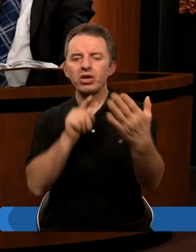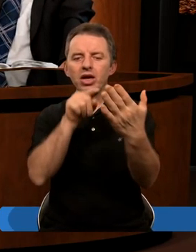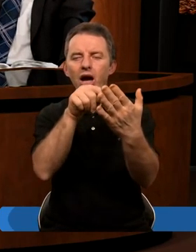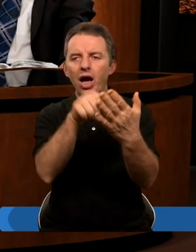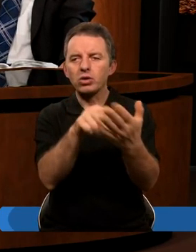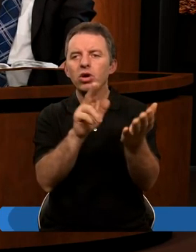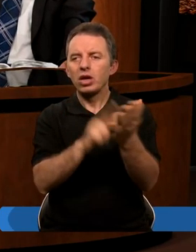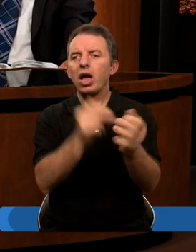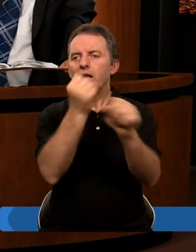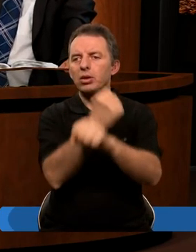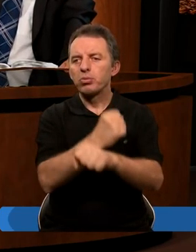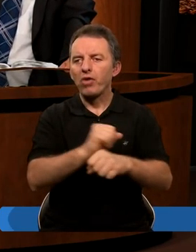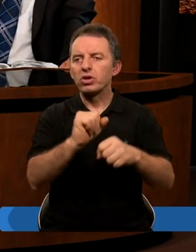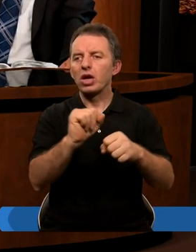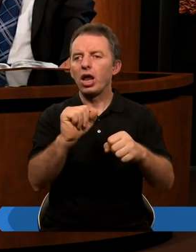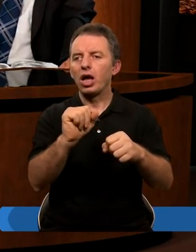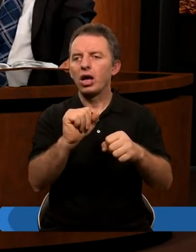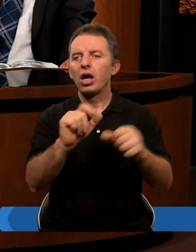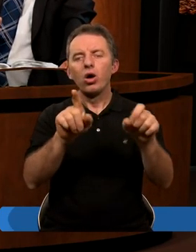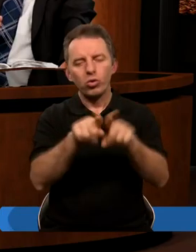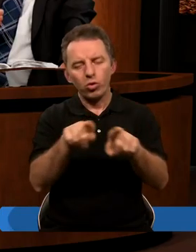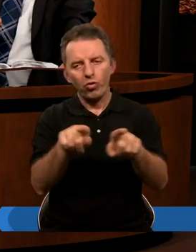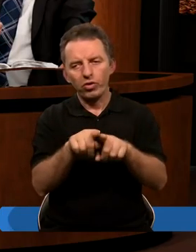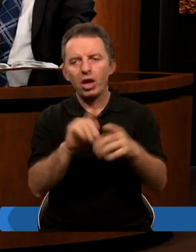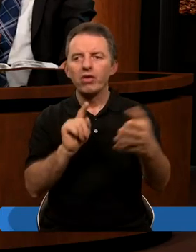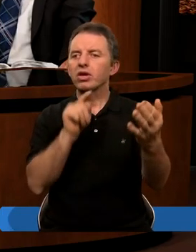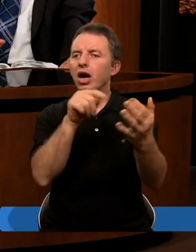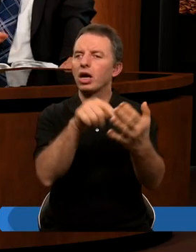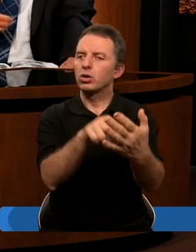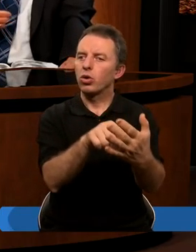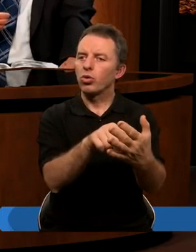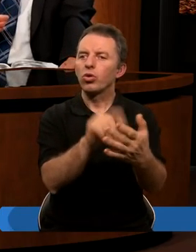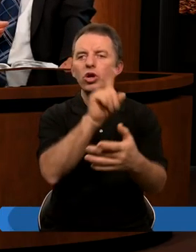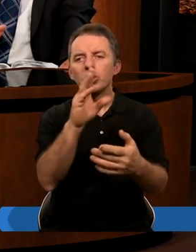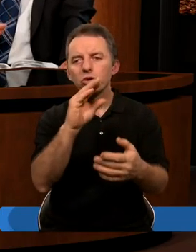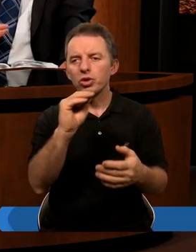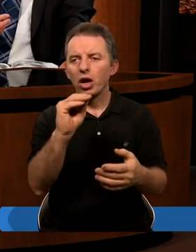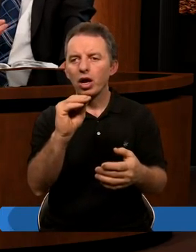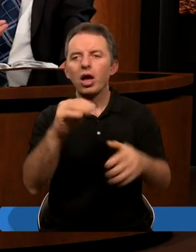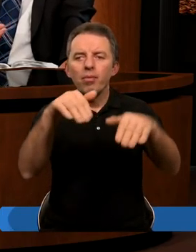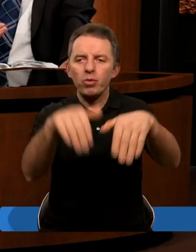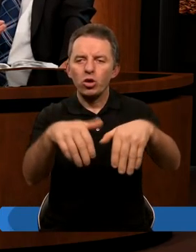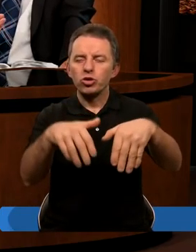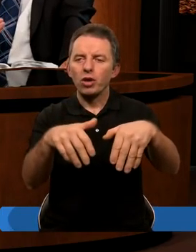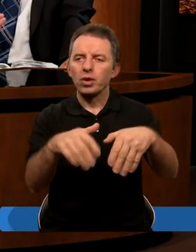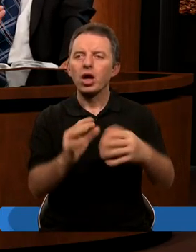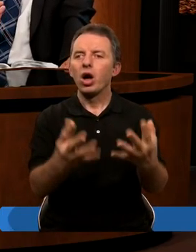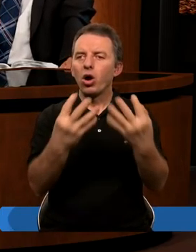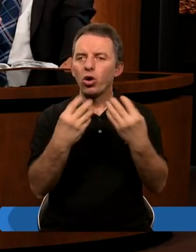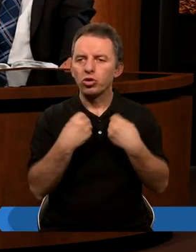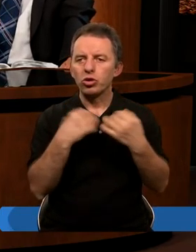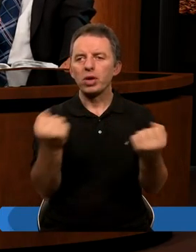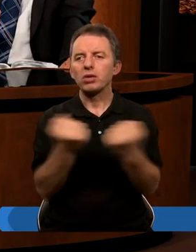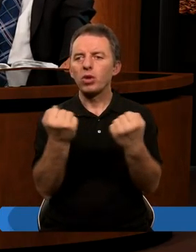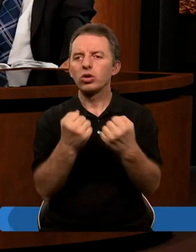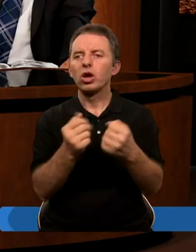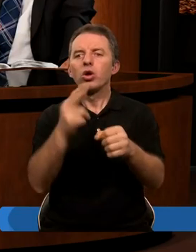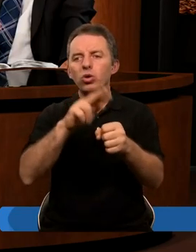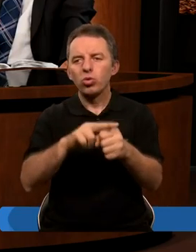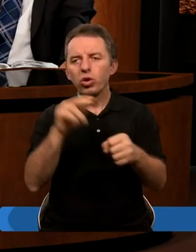na Zbawiciela, ale również wskazuje, że możemy otrzymać moc,